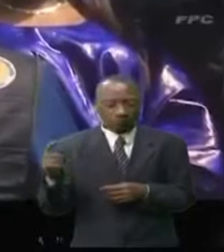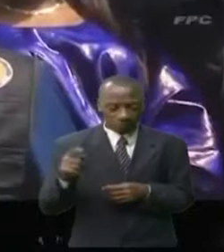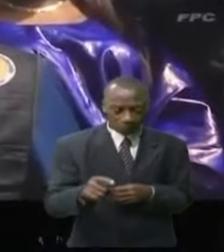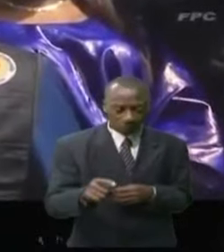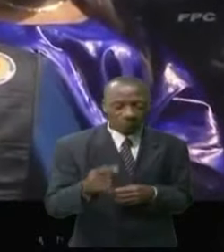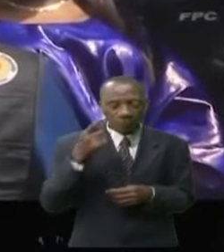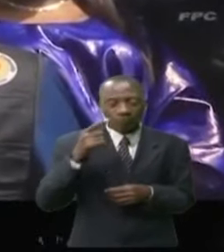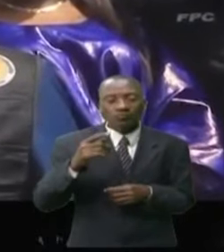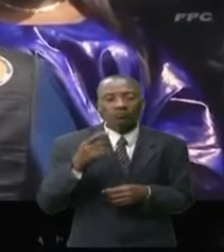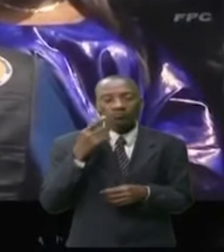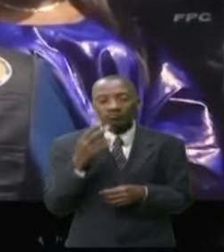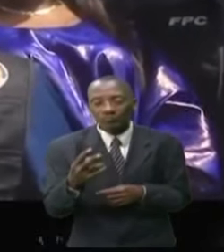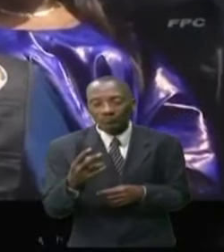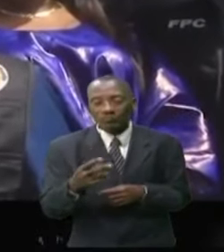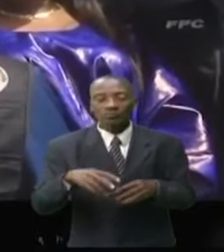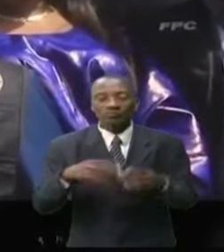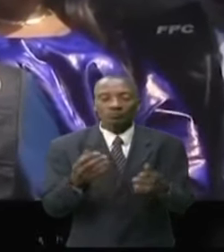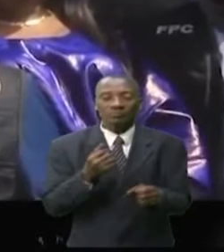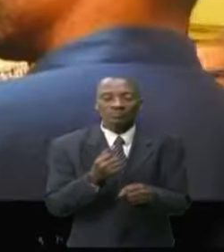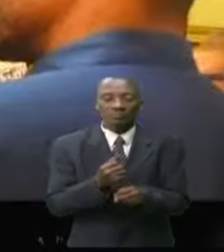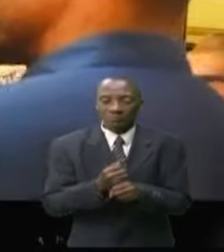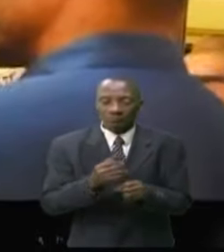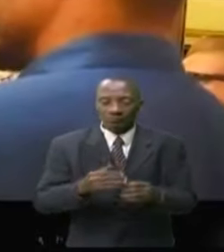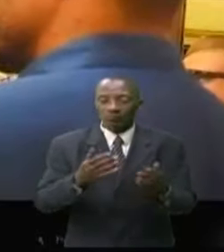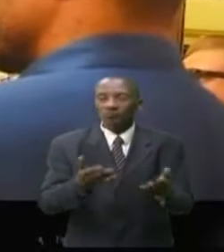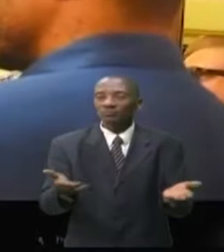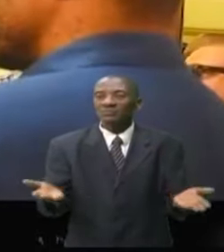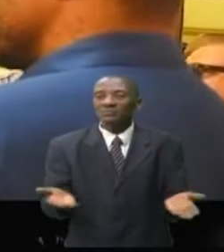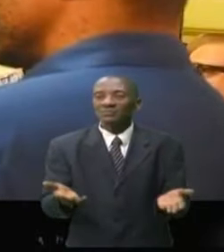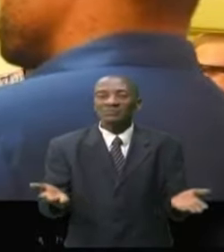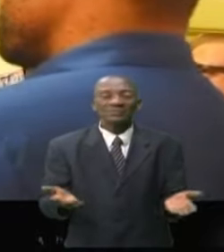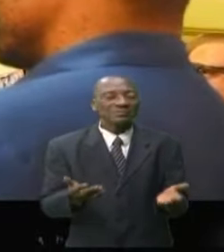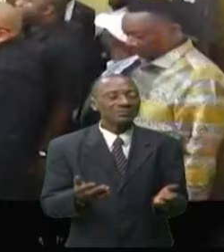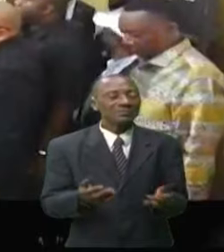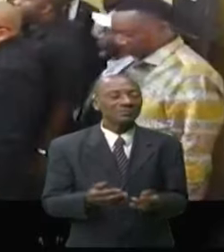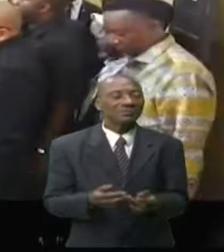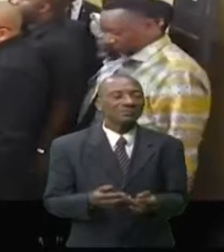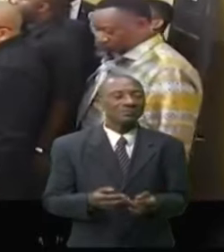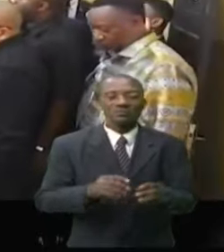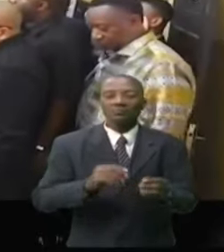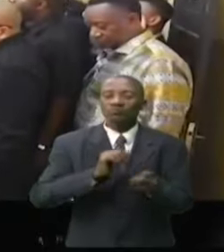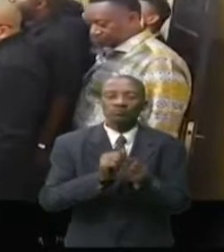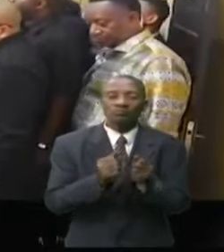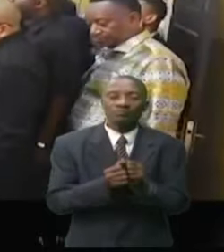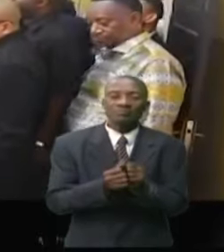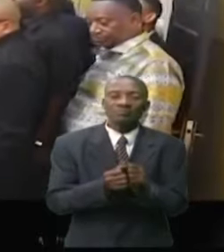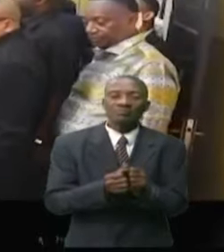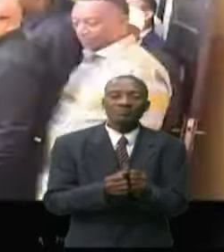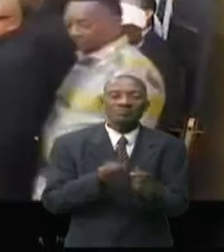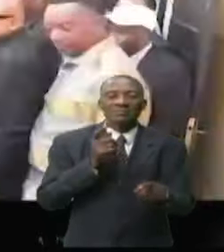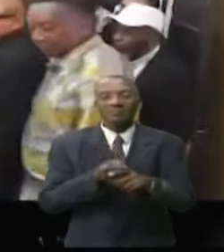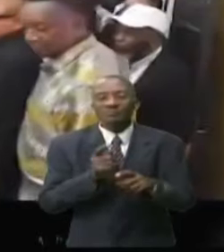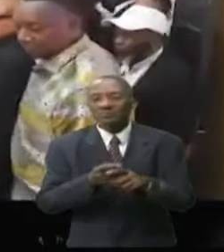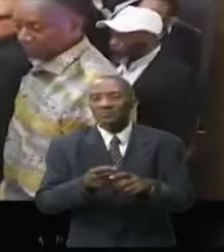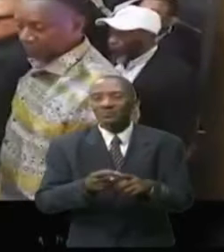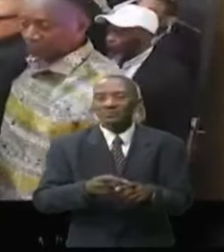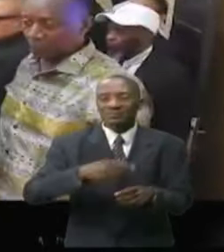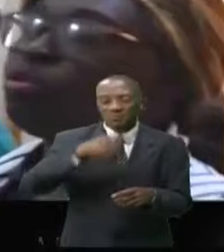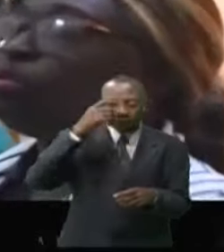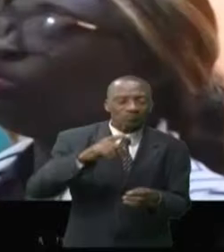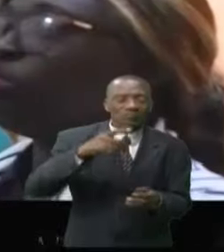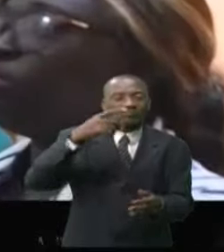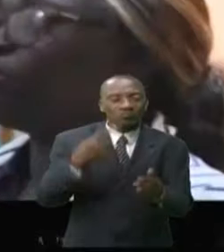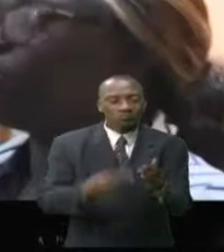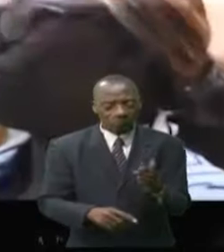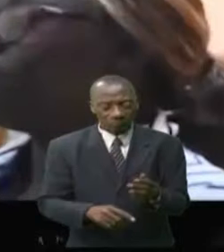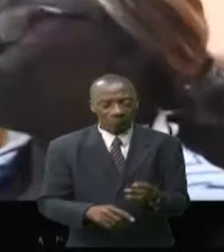FPC pour un r placé sous la tutelle du ministère ayant la culture et les ARD dans ses attributions le